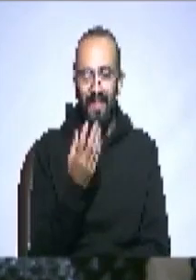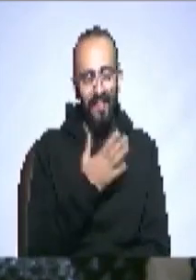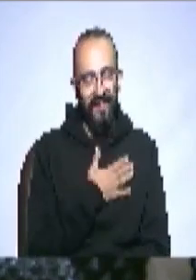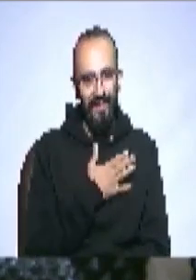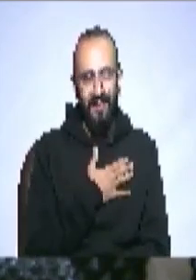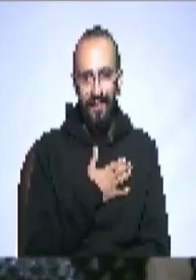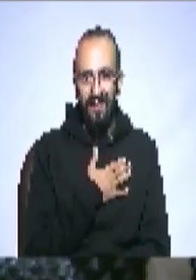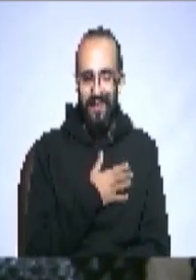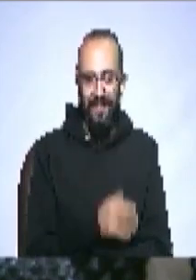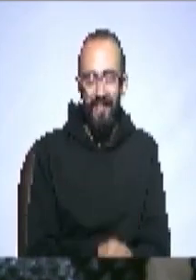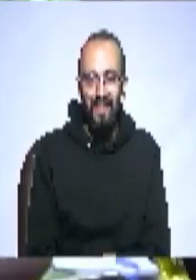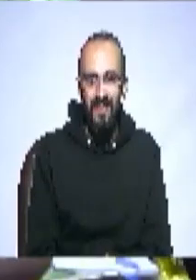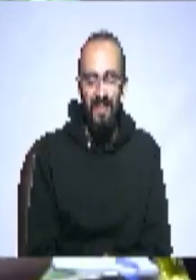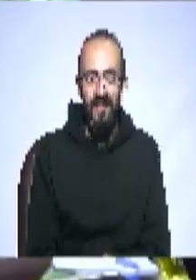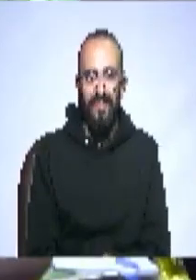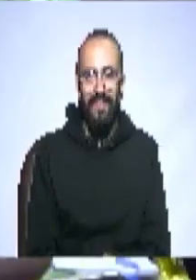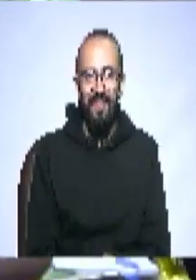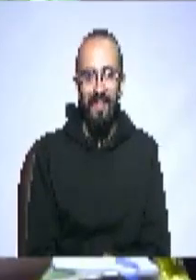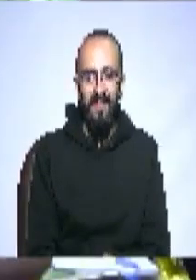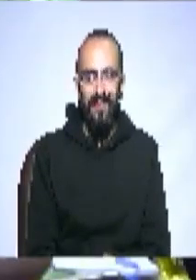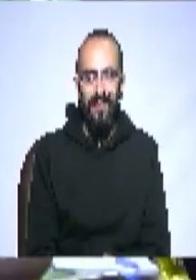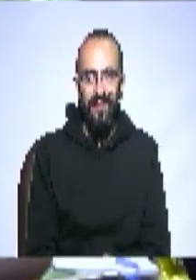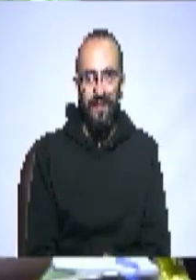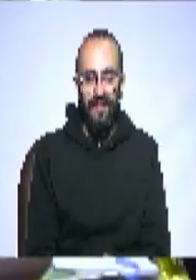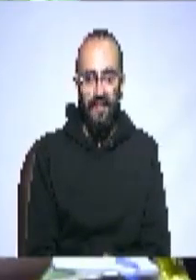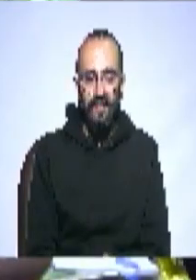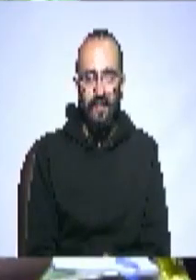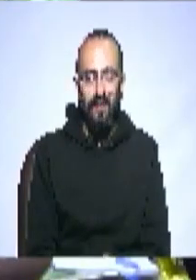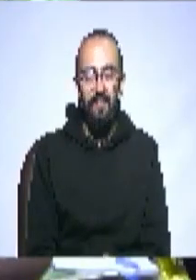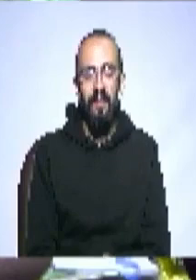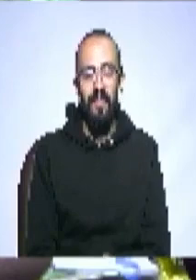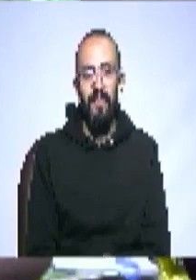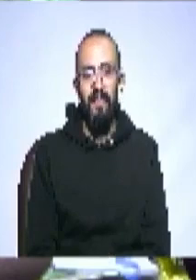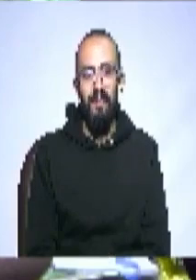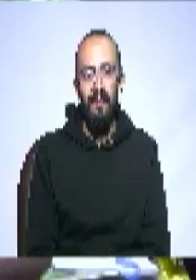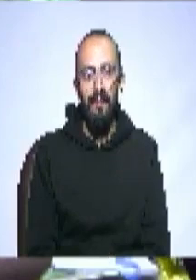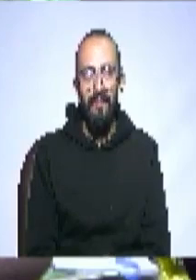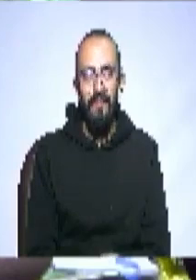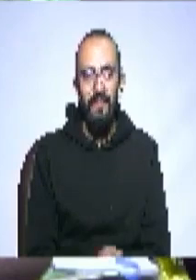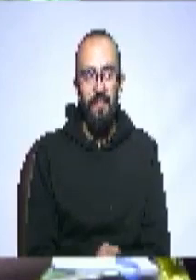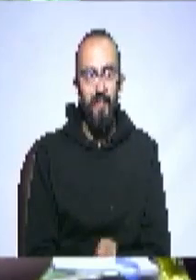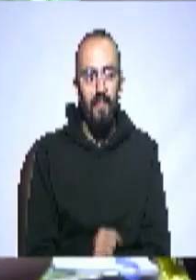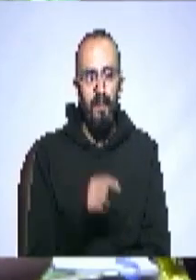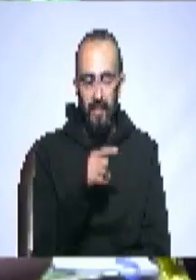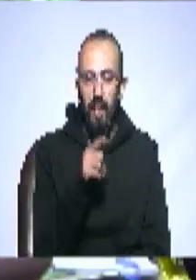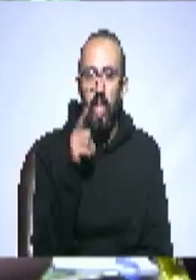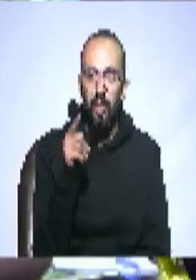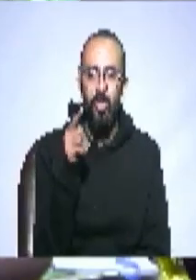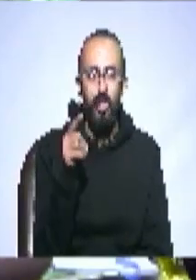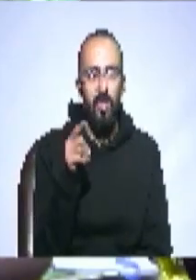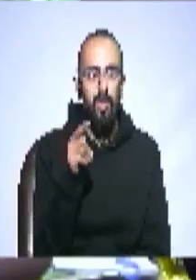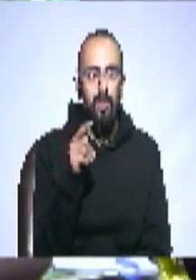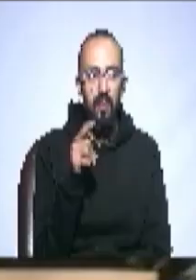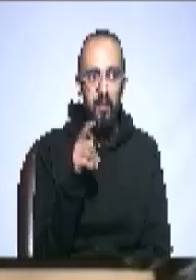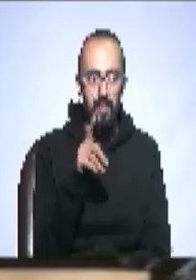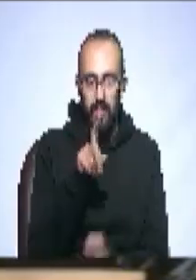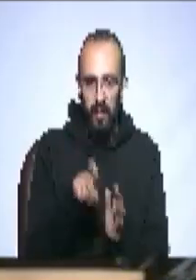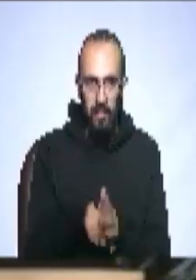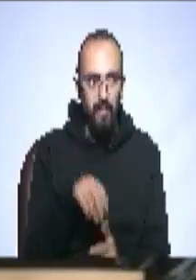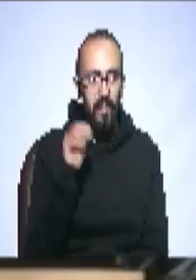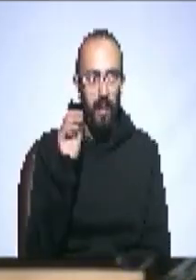دكتوره، ربنا يخليكي. بصي بقى، انا هقول لك حاجه جميله جدا دي عشان خاطرك، يعني مكعب الزبده ده عشان